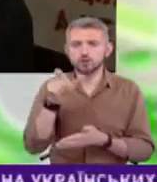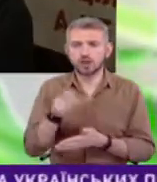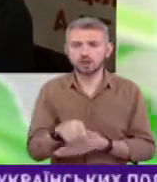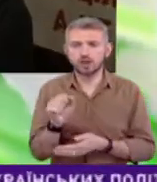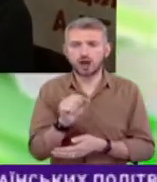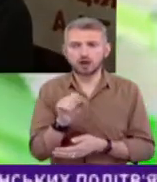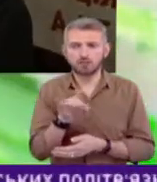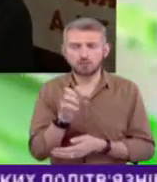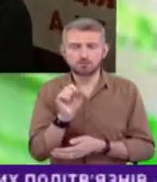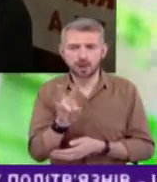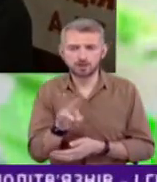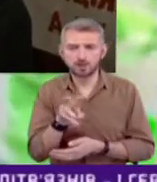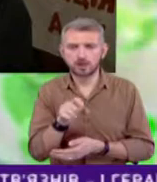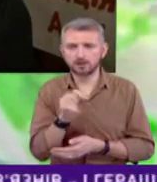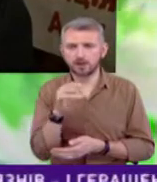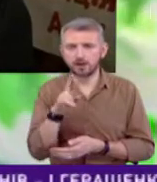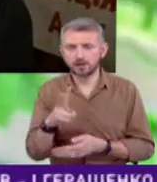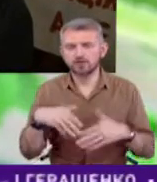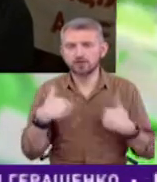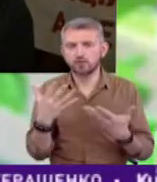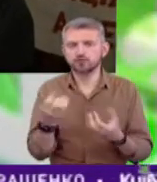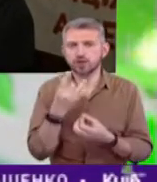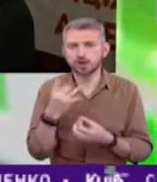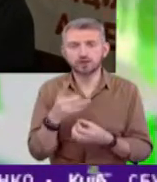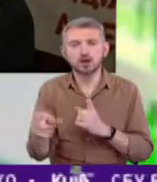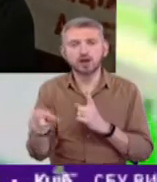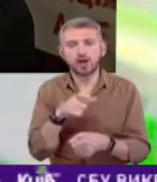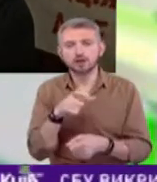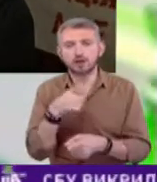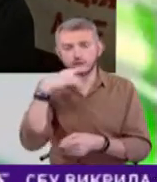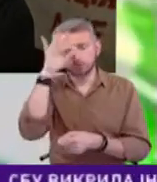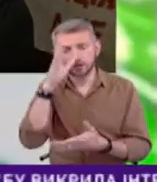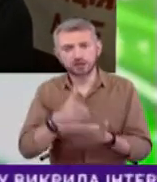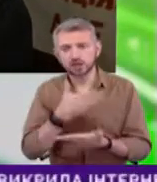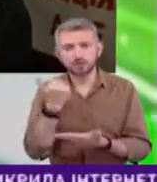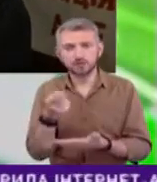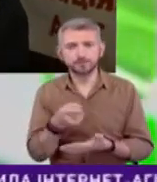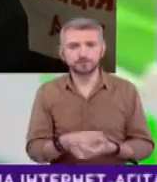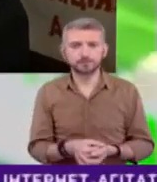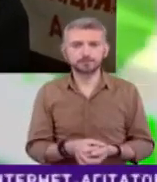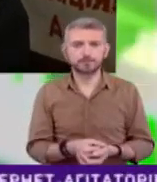Арман Лазарян. Вітаю ще раз, Армане. Чи є реакція правоохоронців на звернення активістів?